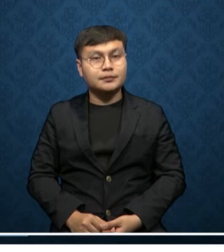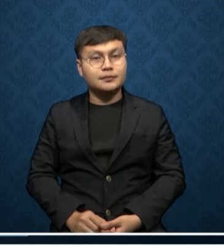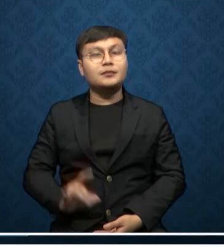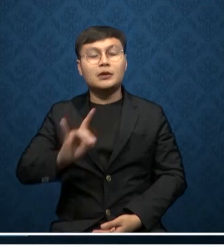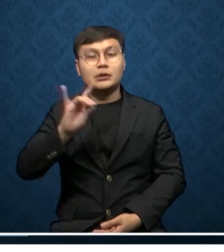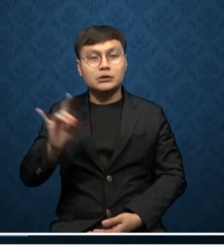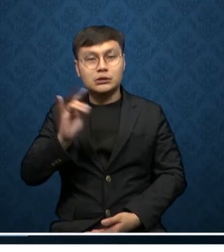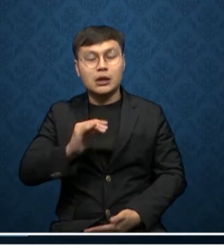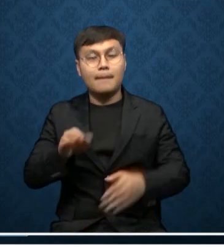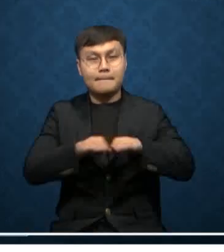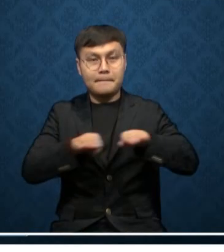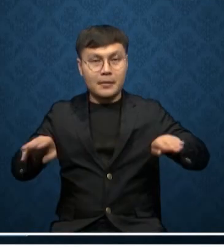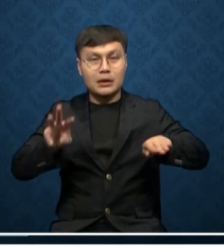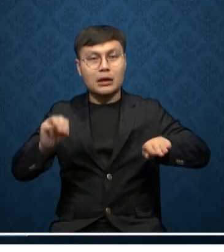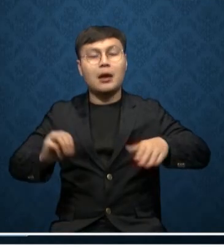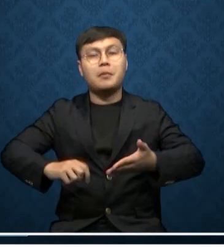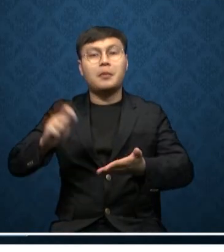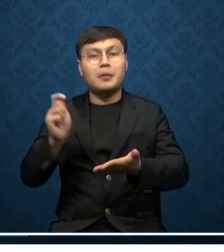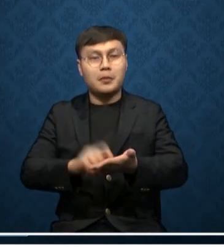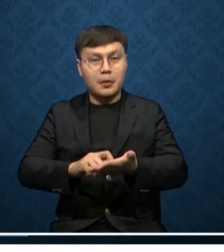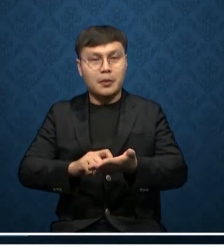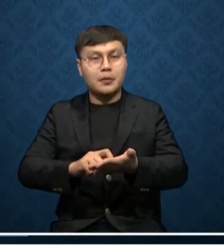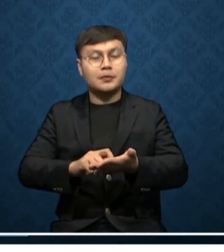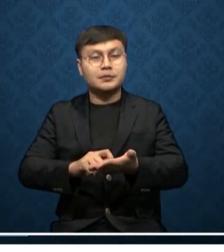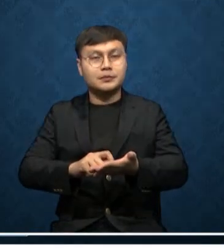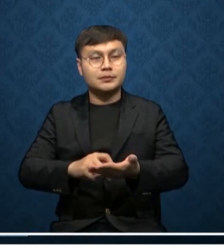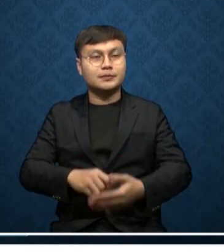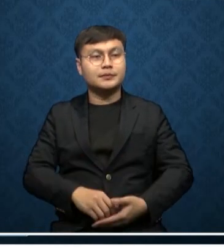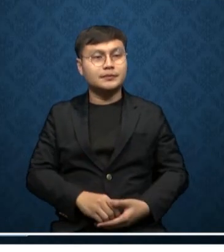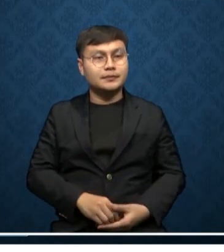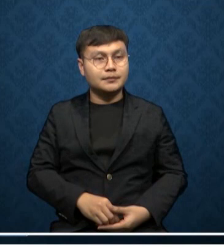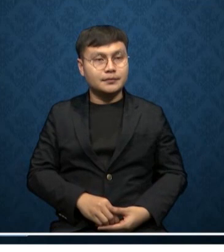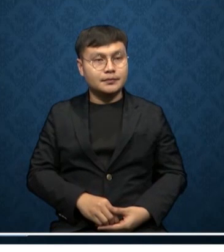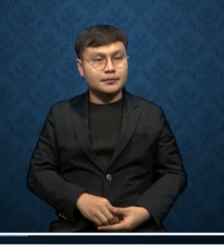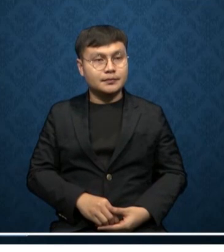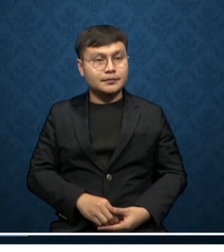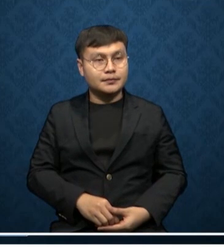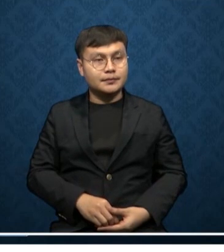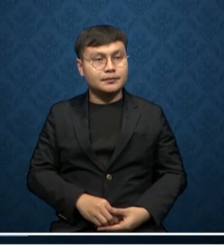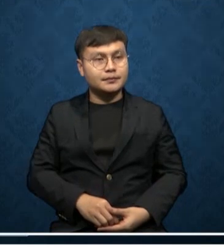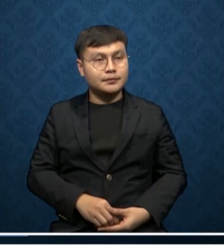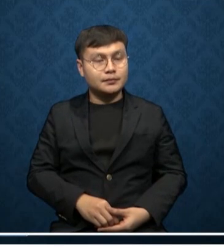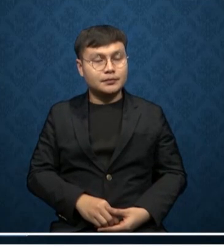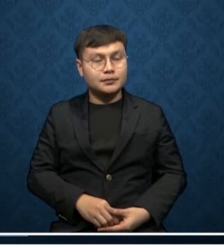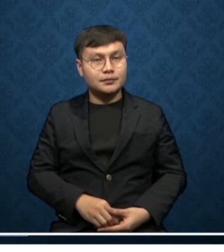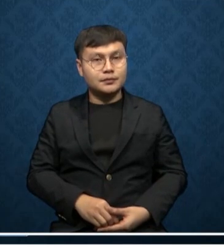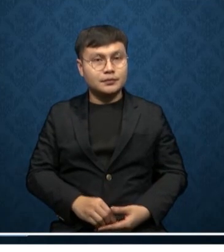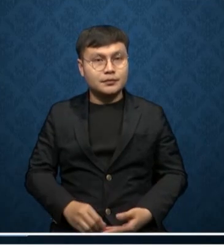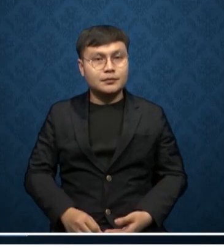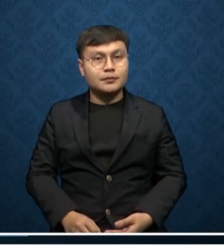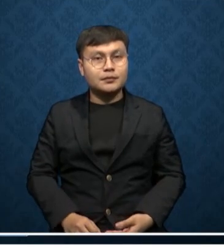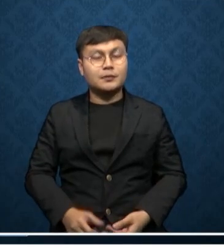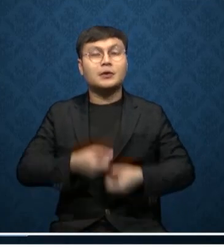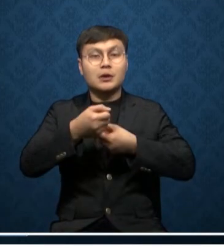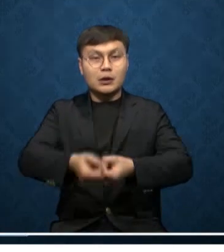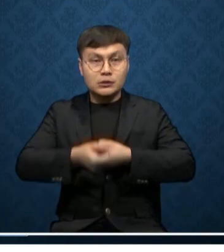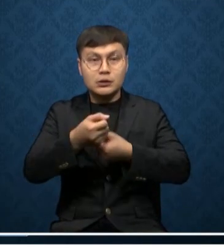ระดับมาตรฐานเข้าสู่การรับรองที่จะสร้างความเชื่อมั่นให้กับผู้บริโภคจากสินค้าปริษัทท้องถิ่นอีกตัวนึงนะครับเกษตรอัตลักษณ์ที่เราเข้า